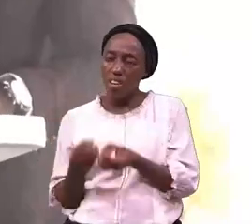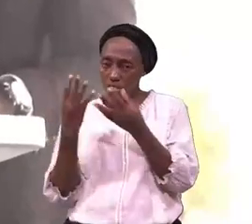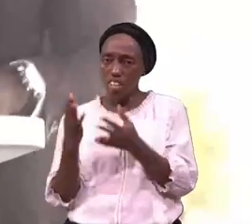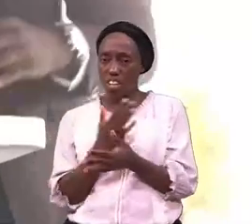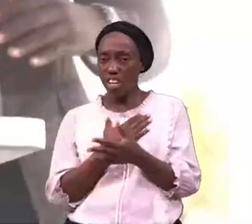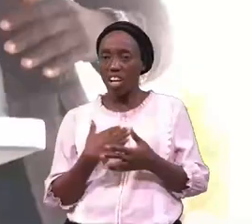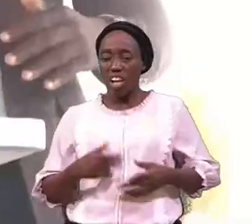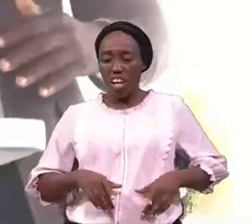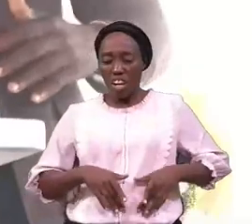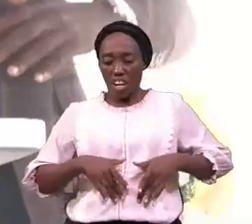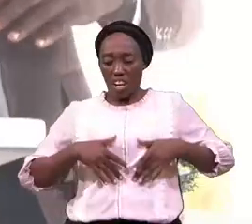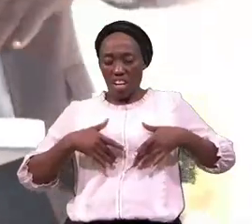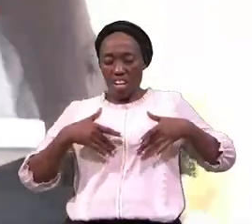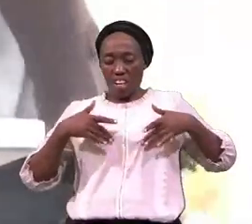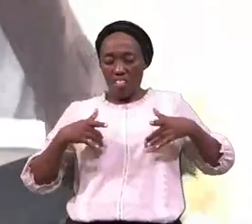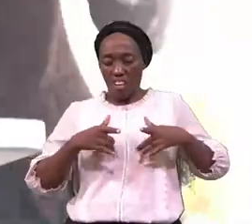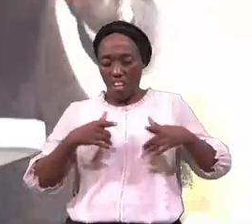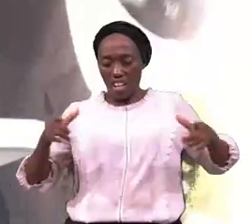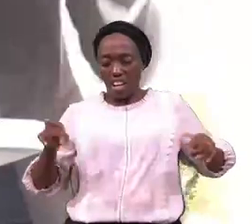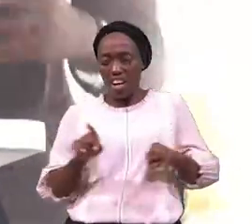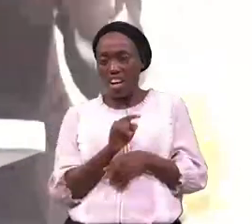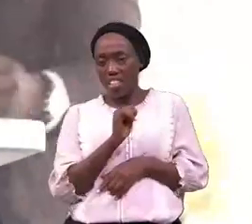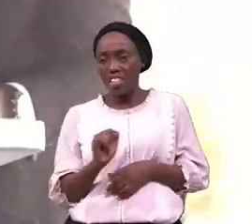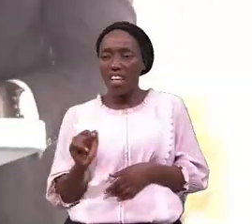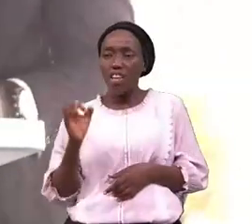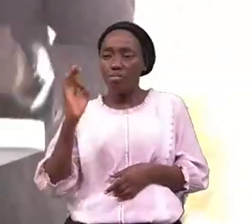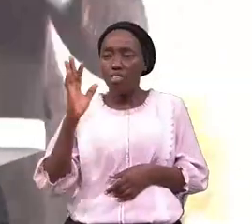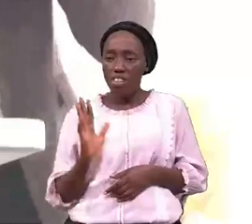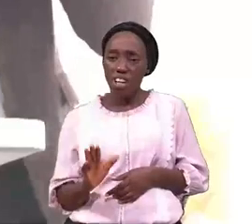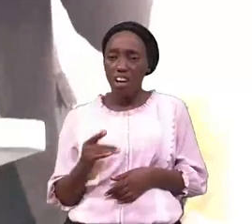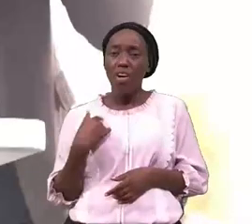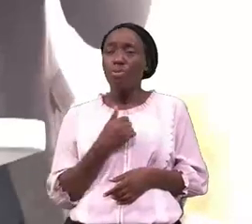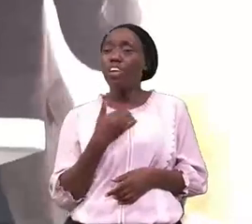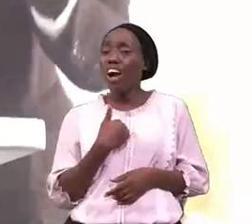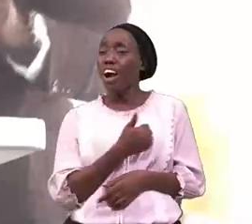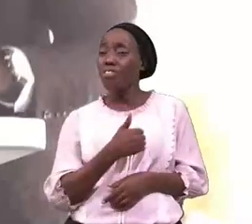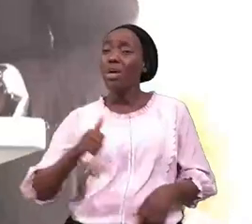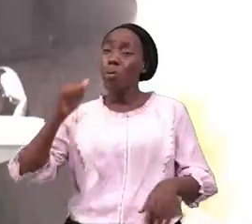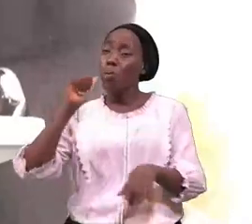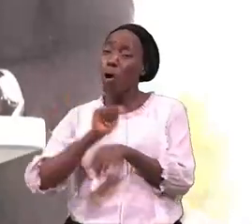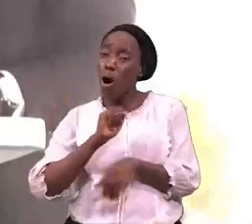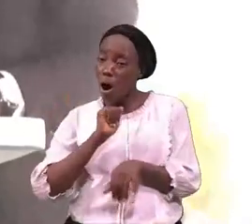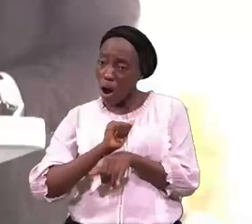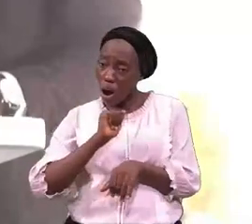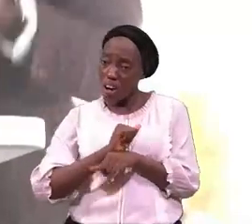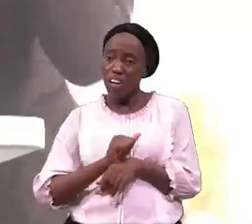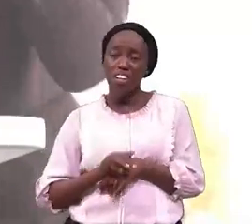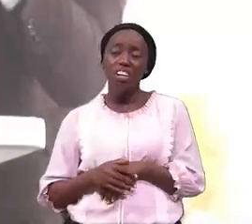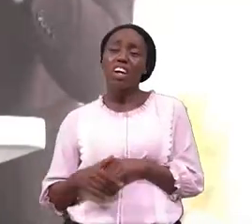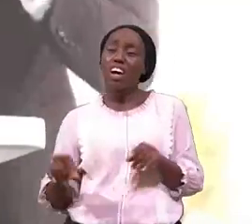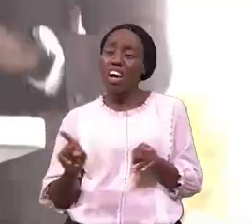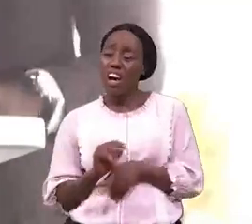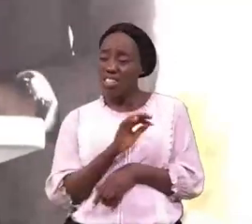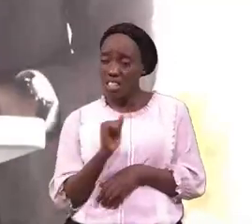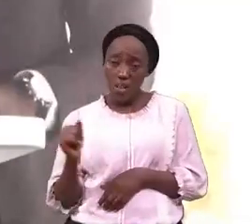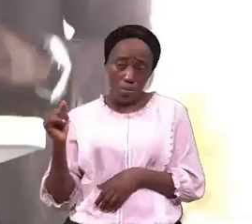et mener une bonne vie en tant que ministre. Nous avons une commission et en tant que nous avons un